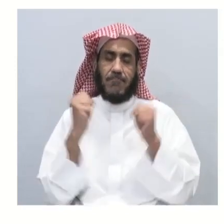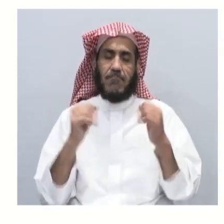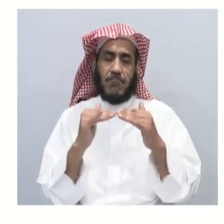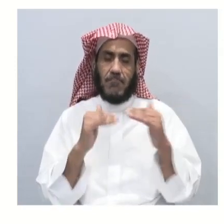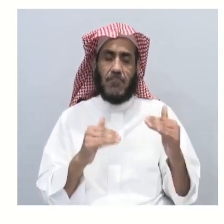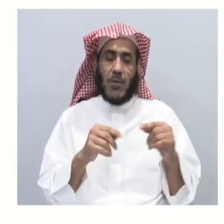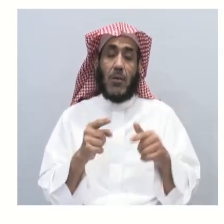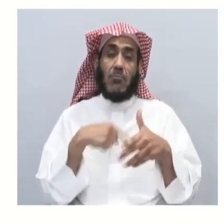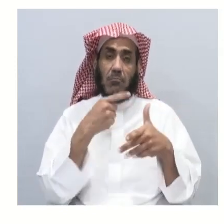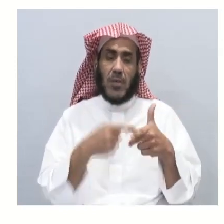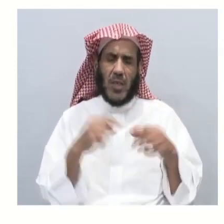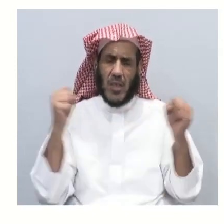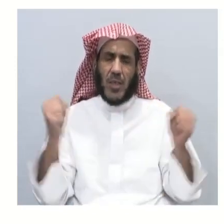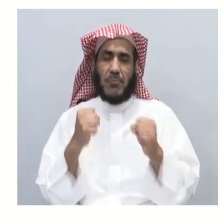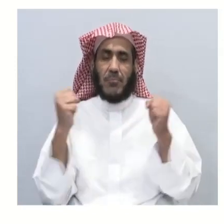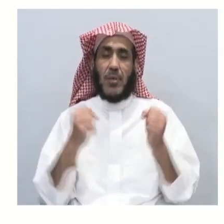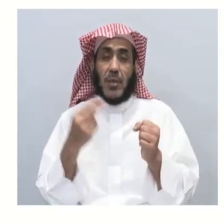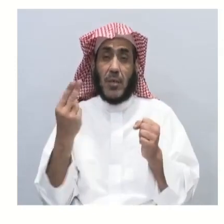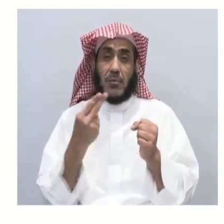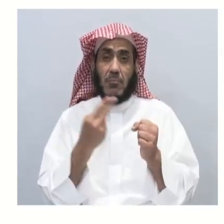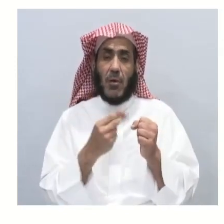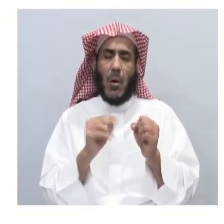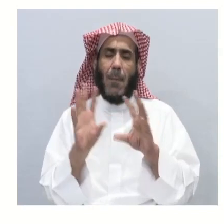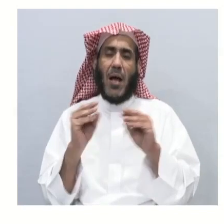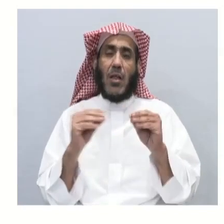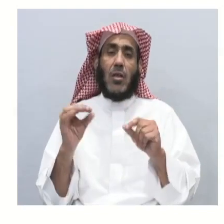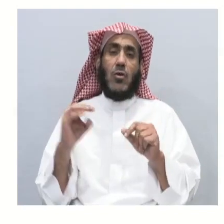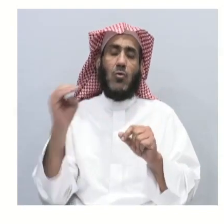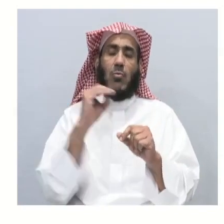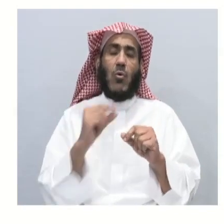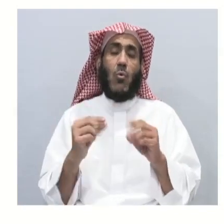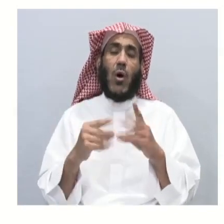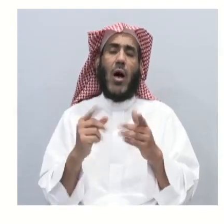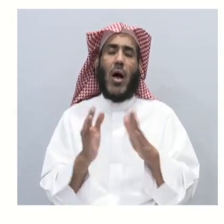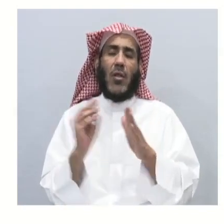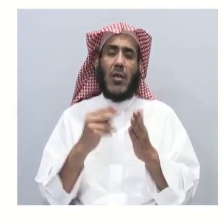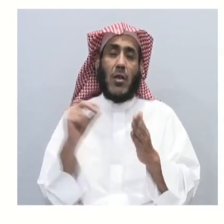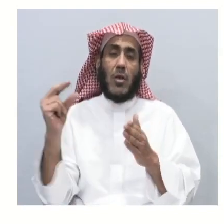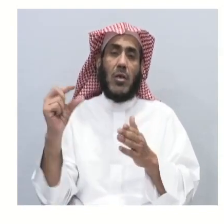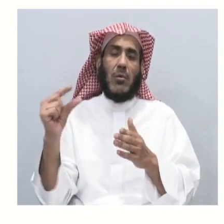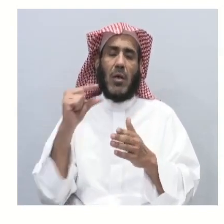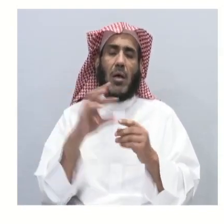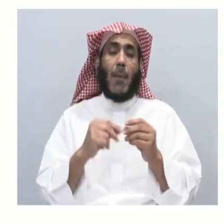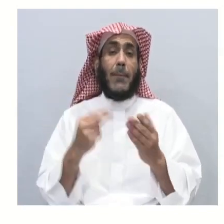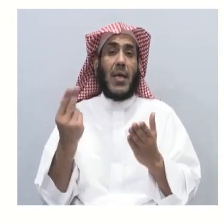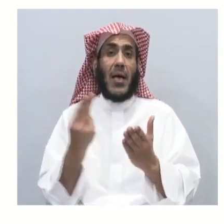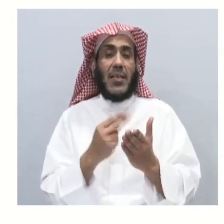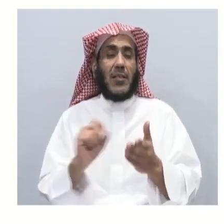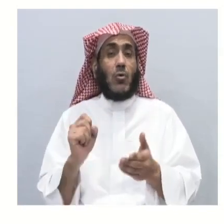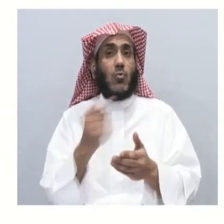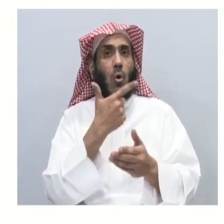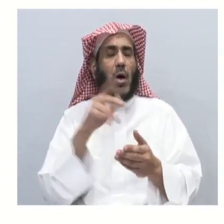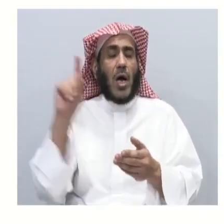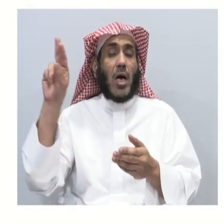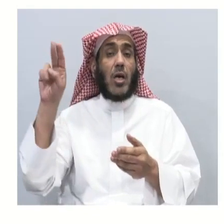كذلك أتدرب على رسم بعض الجمل والعبارات بخط الرقعة،